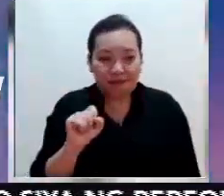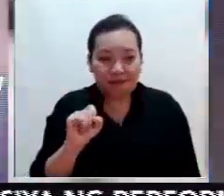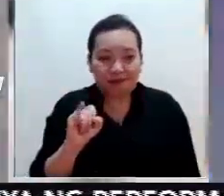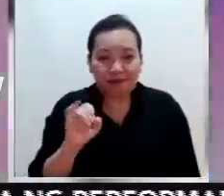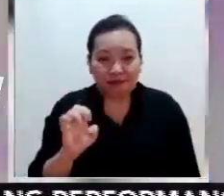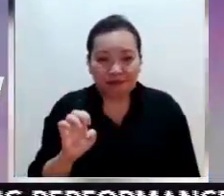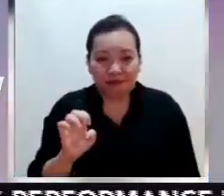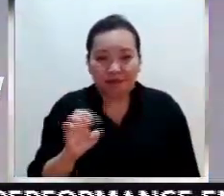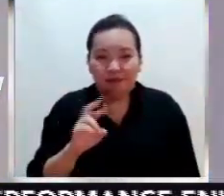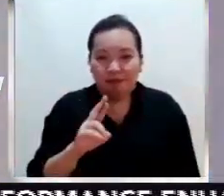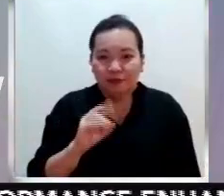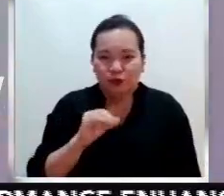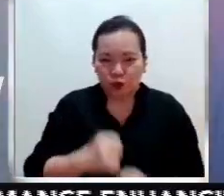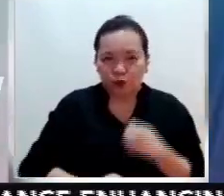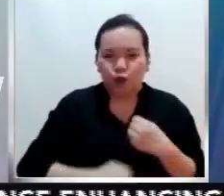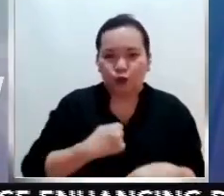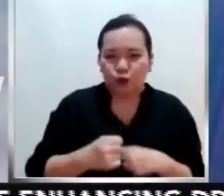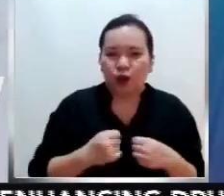ang mister,